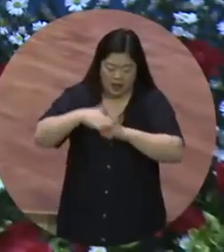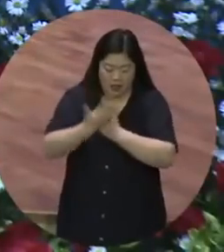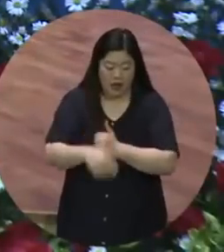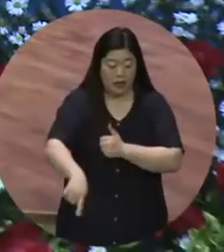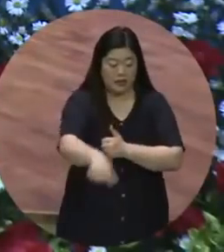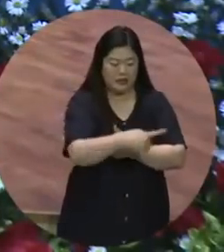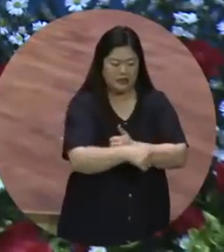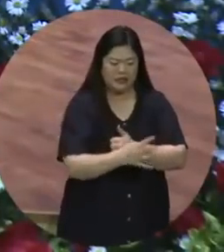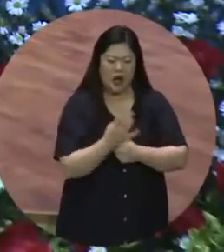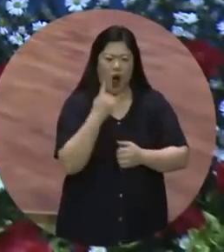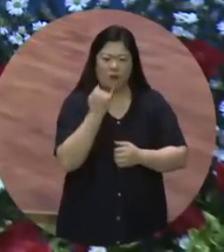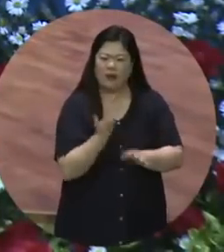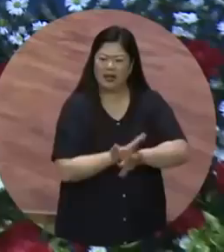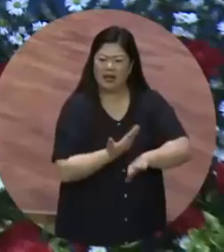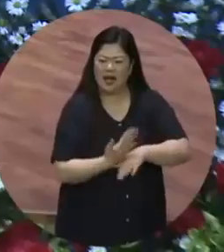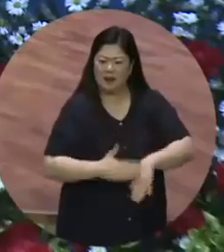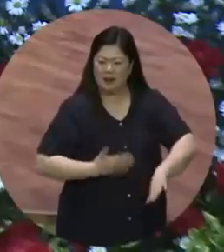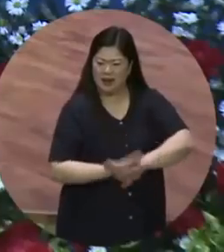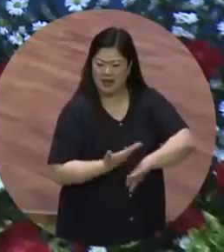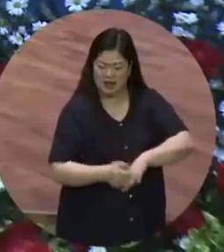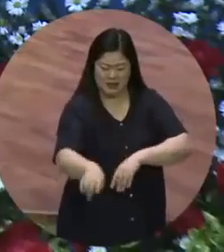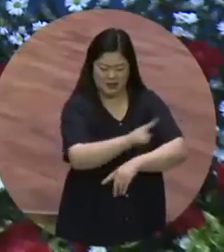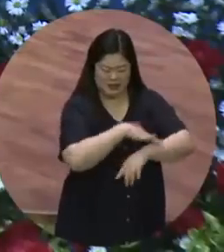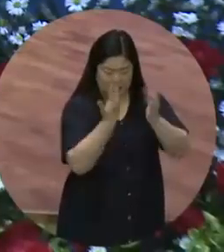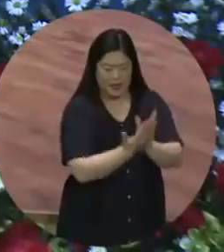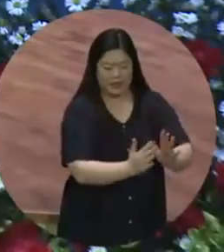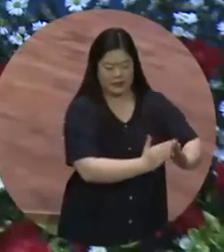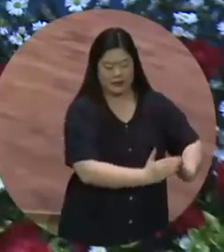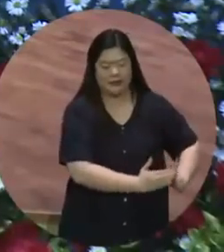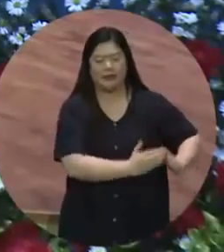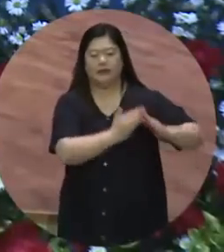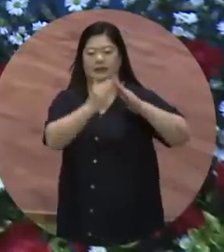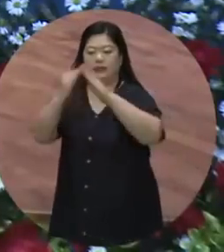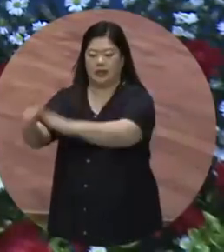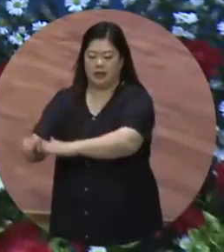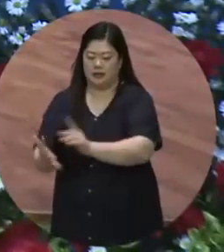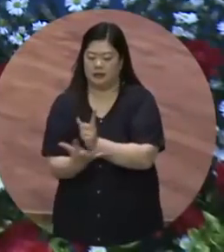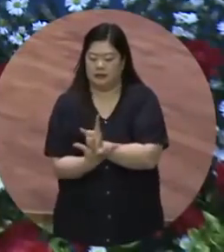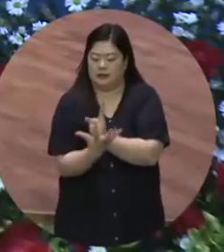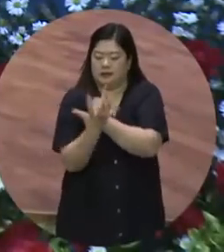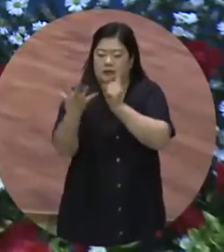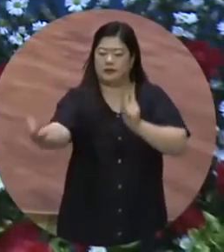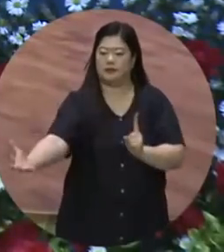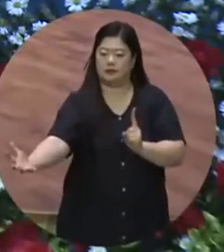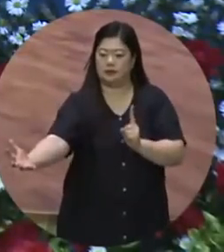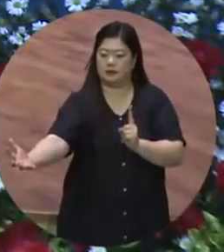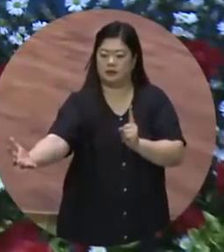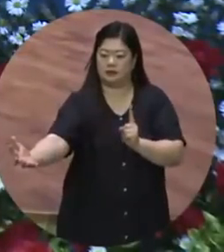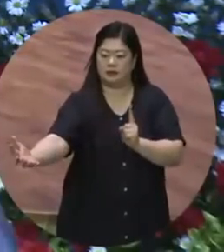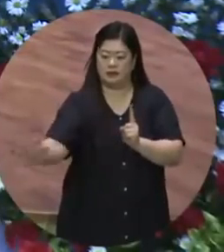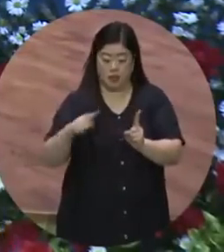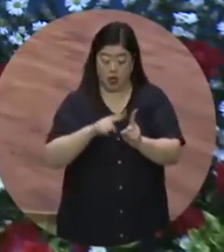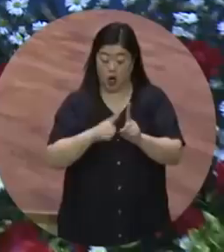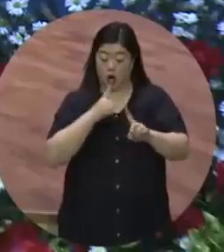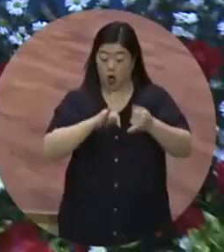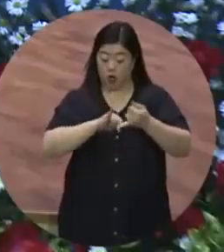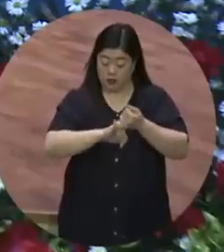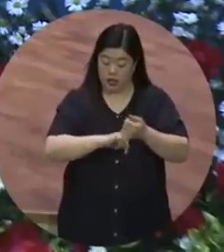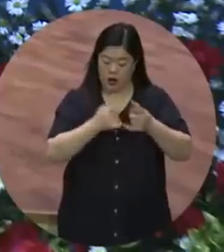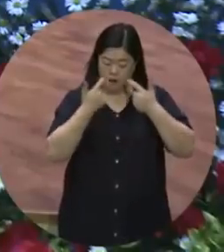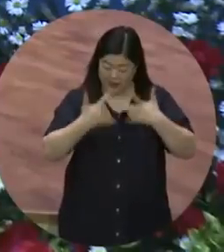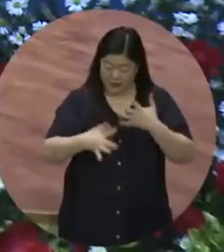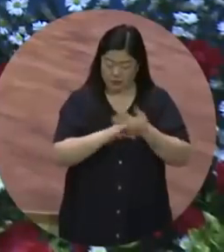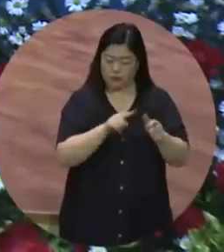아브라함은 예방적 차원에서 영적인 삶의 걸림돌이 되는 모든 것들 다 미리 제거를